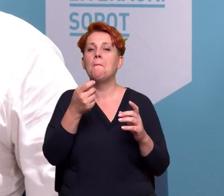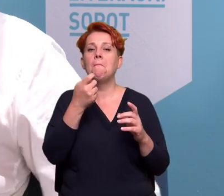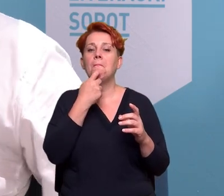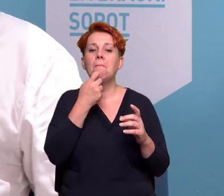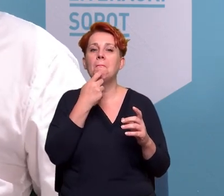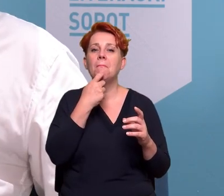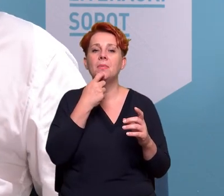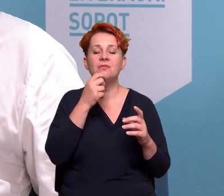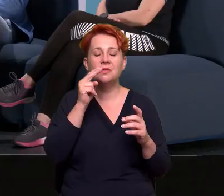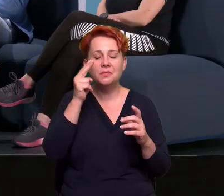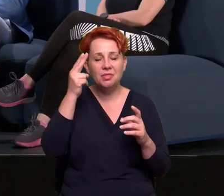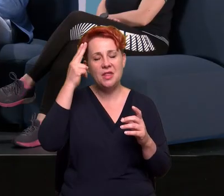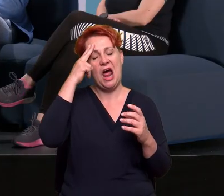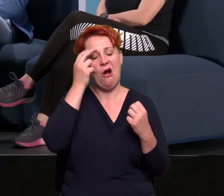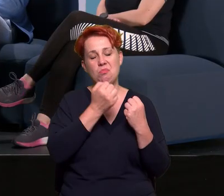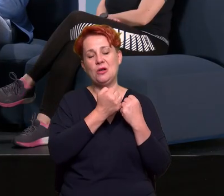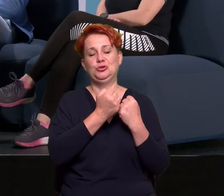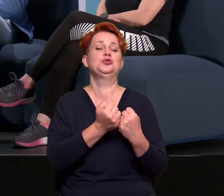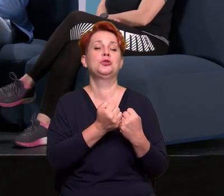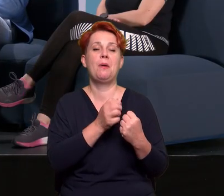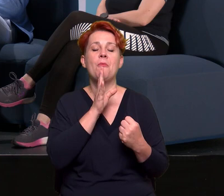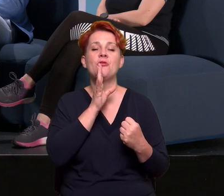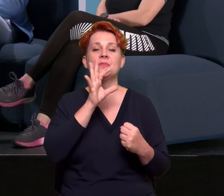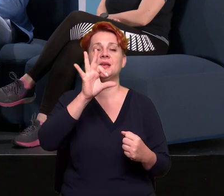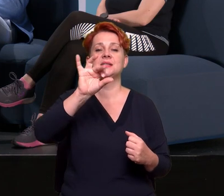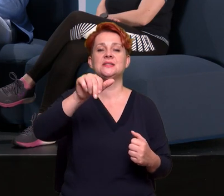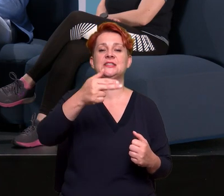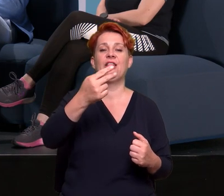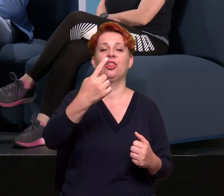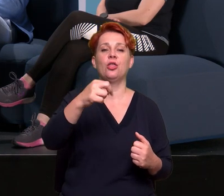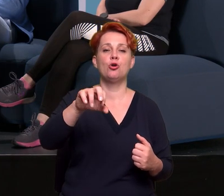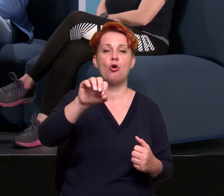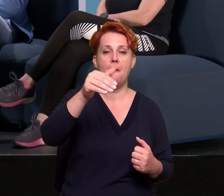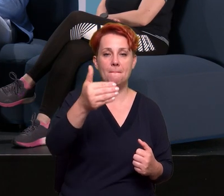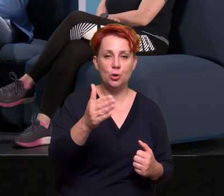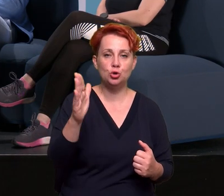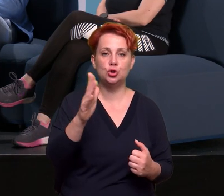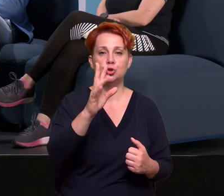syndrom sztokholmski, który w tamtym właśnie czasie